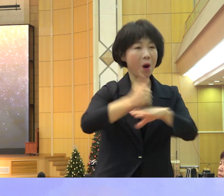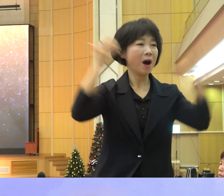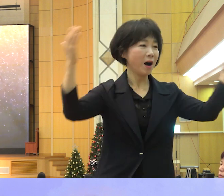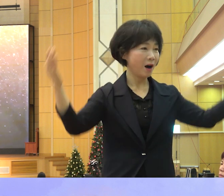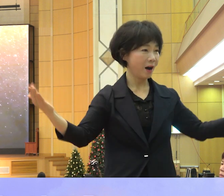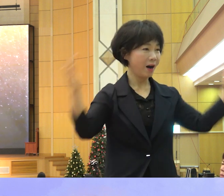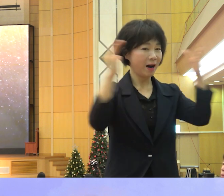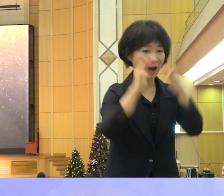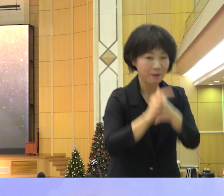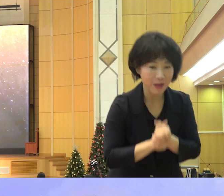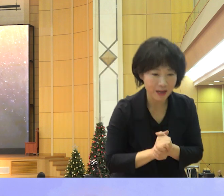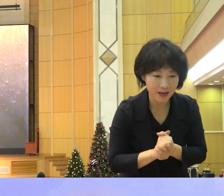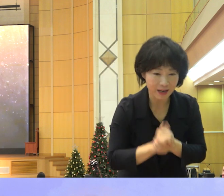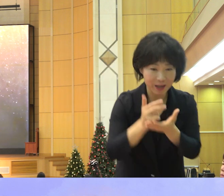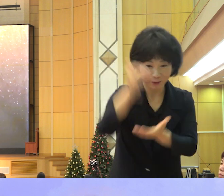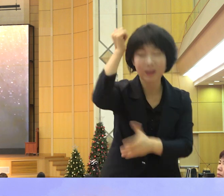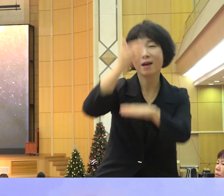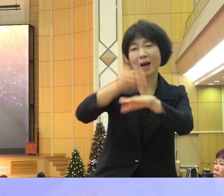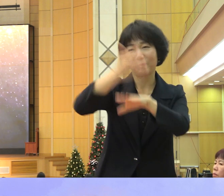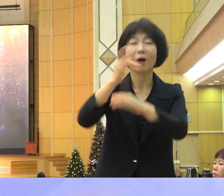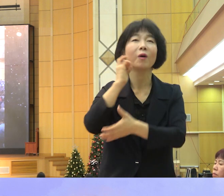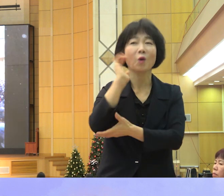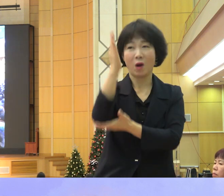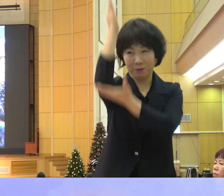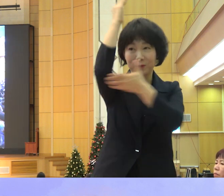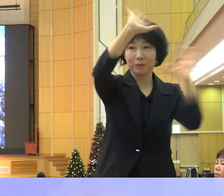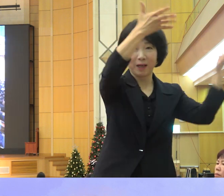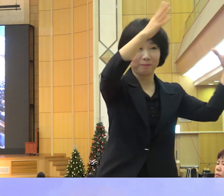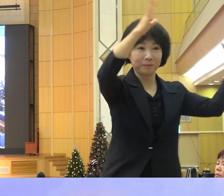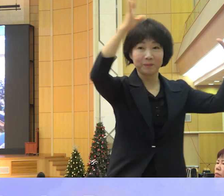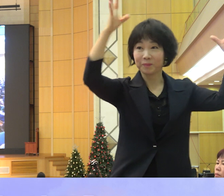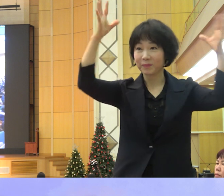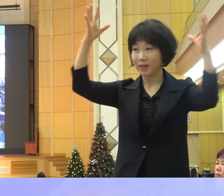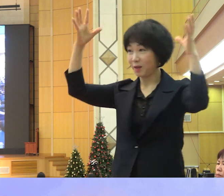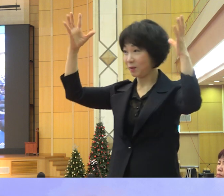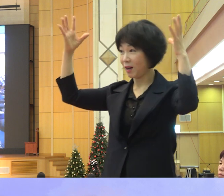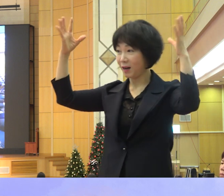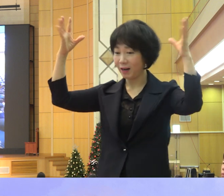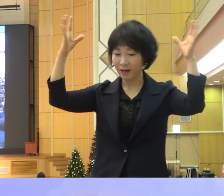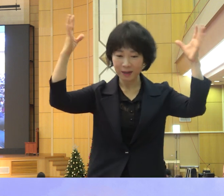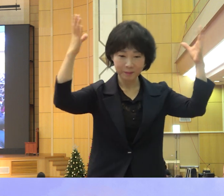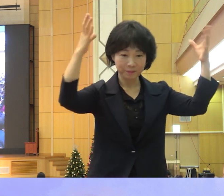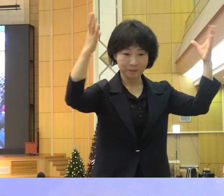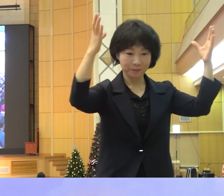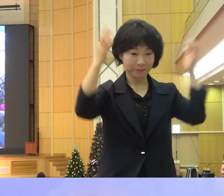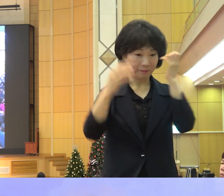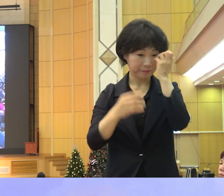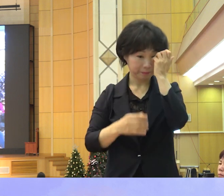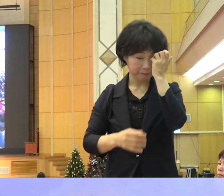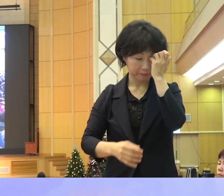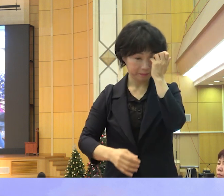왕. 주님께 감사와 영광의 박수 돌리시겠습니다. 할렐루야.